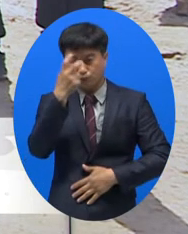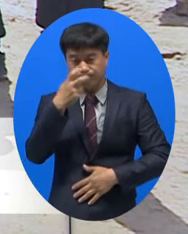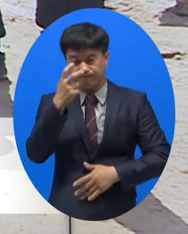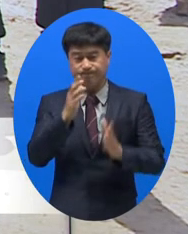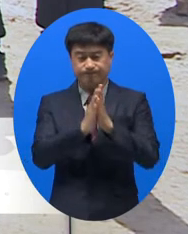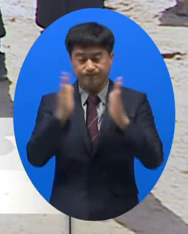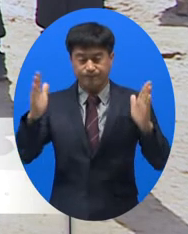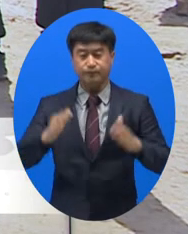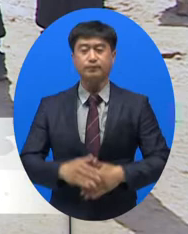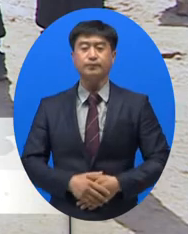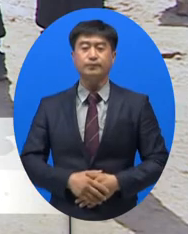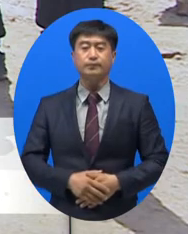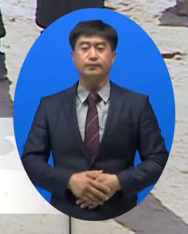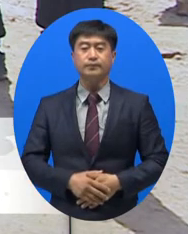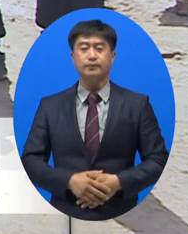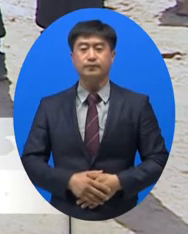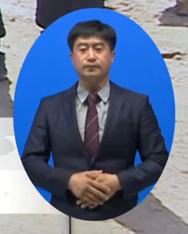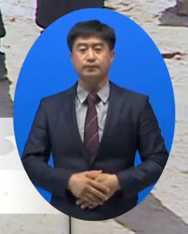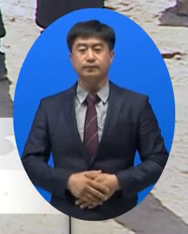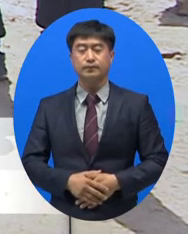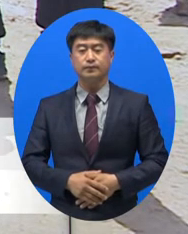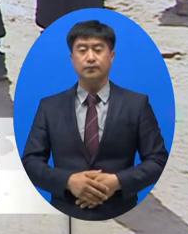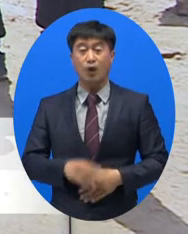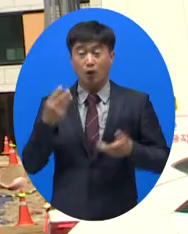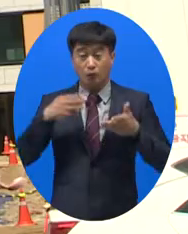점검에 나섰습니다. 서문영 기자가 취재했습니다.